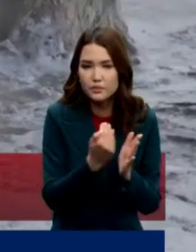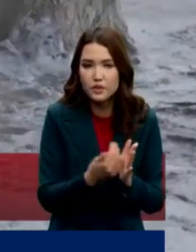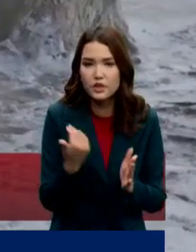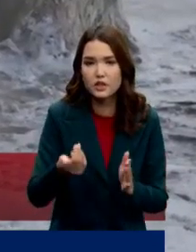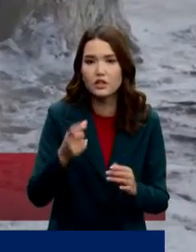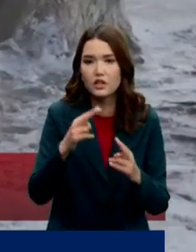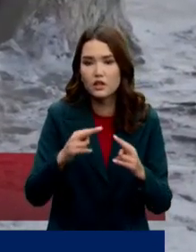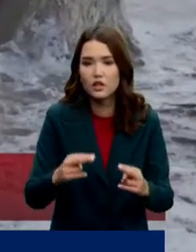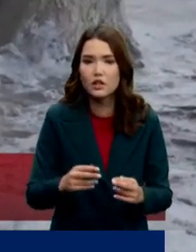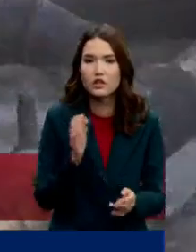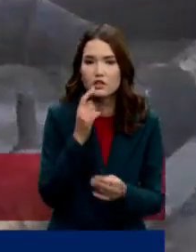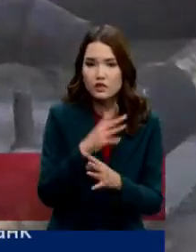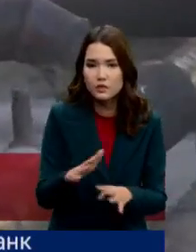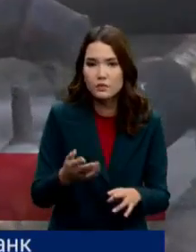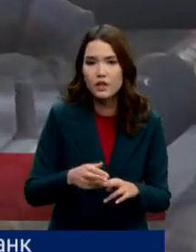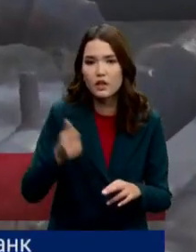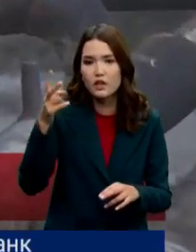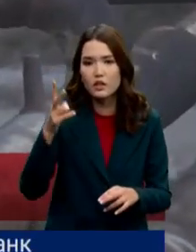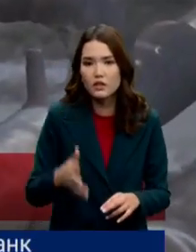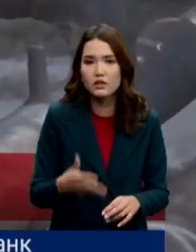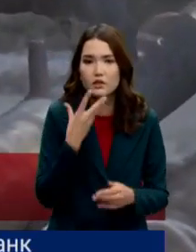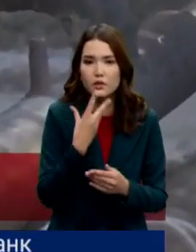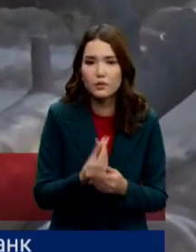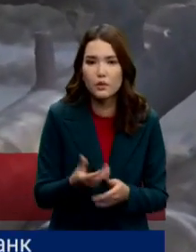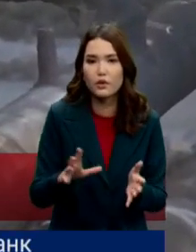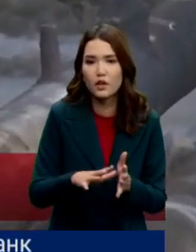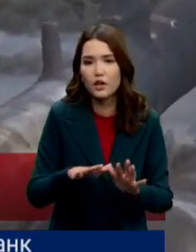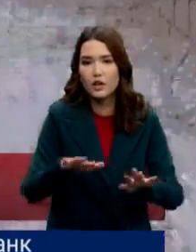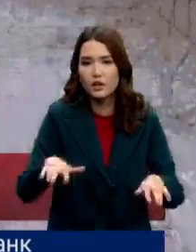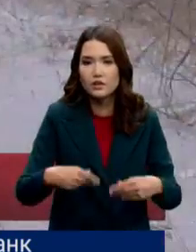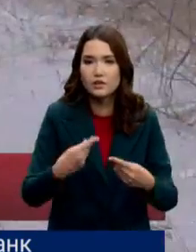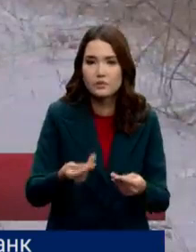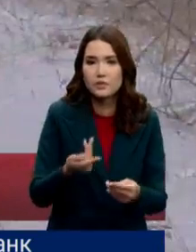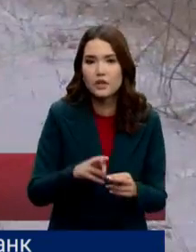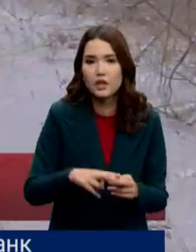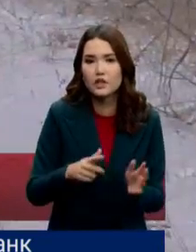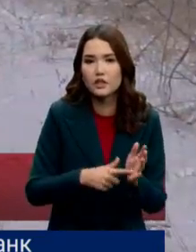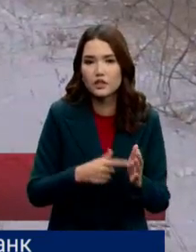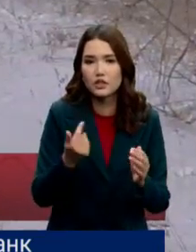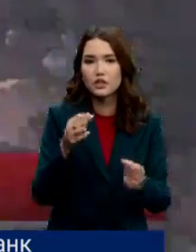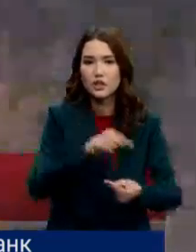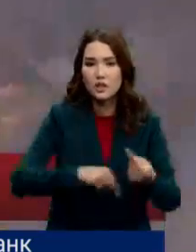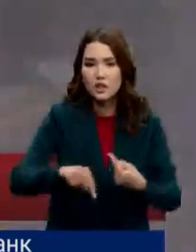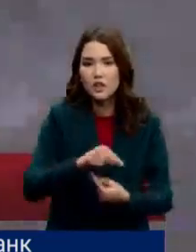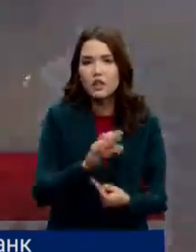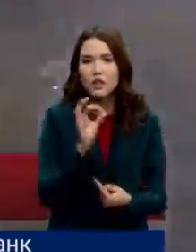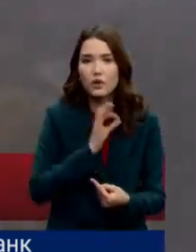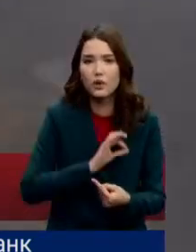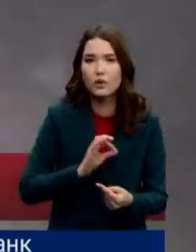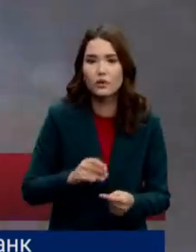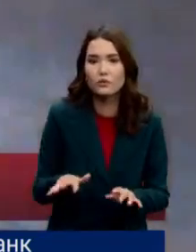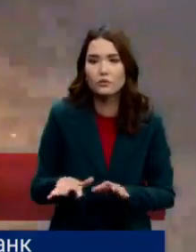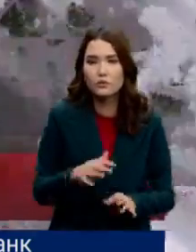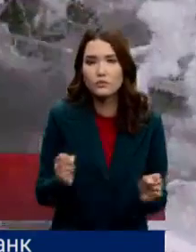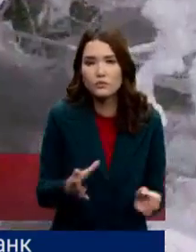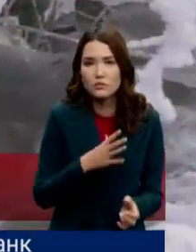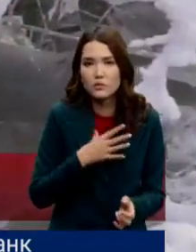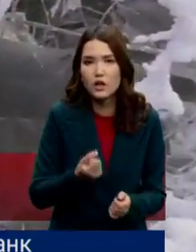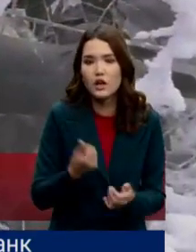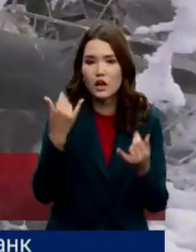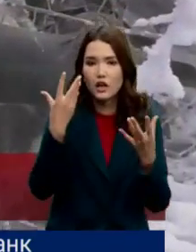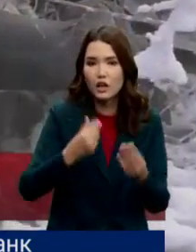ғимараттарға көшпек. Қазір Екібастұзда желіні қалпына келтіру жұмыстарына еліміздің 7 кәсіпорнынан 1000-ға жуық маман жұмылдырылған. Ал жаздың